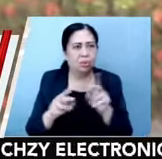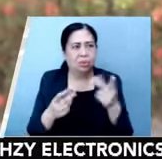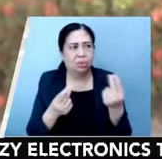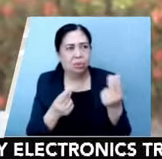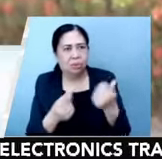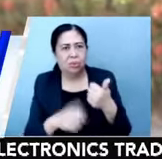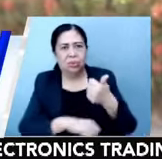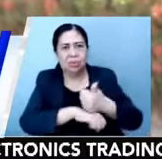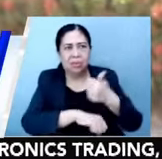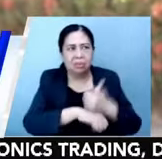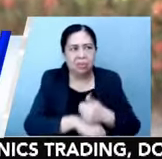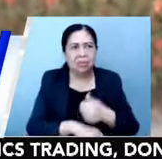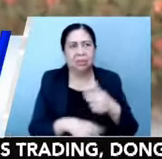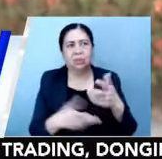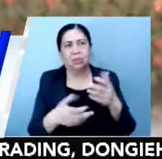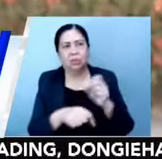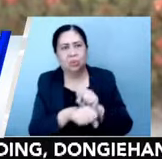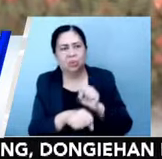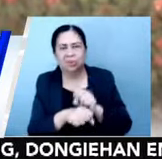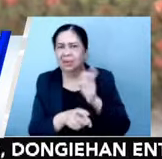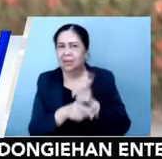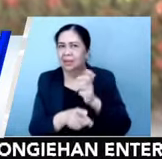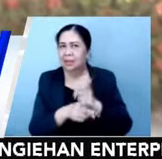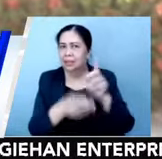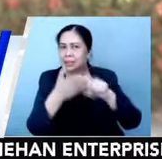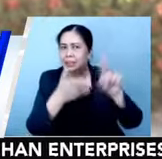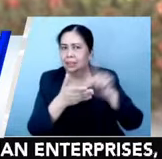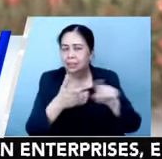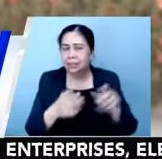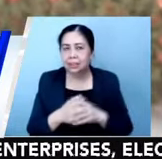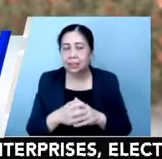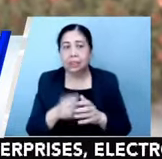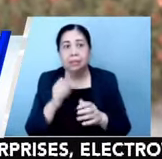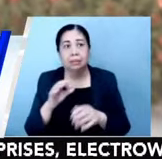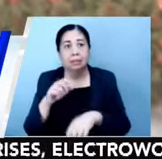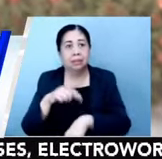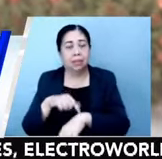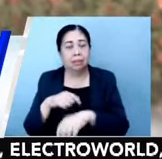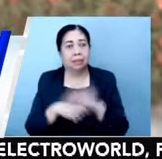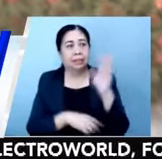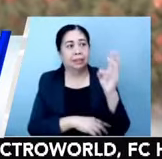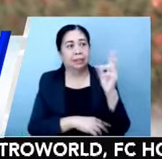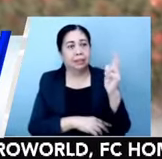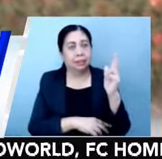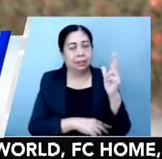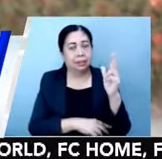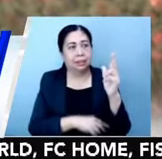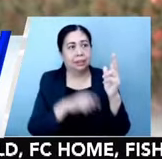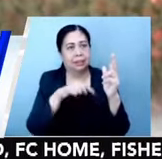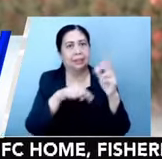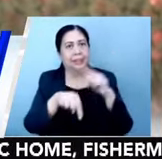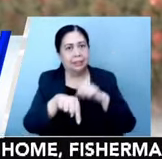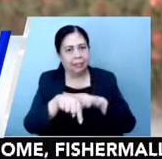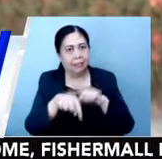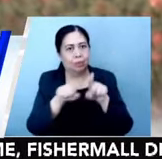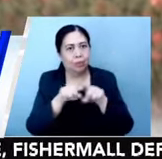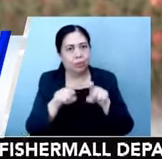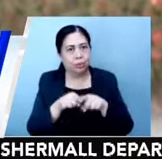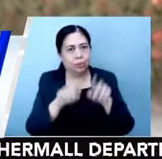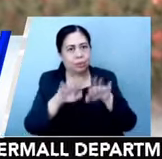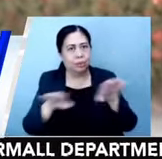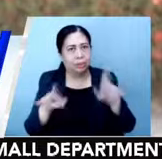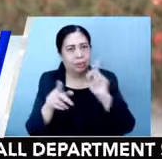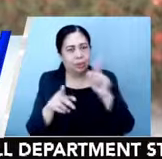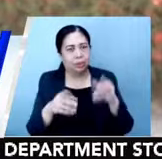asynchronous. So ibig sabihin, sa oras na yon from 6:30, ito rin yung pagkakataon na yung mga bata ay nabibigyan ng